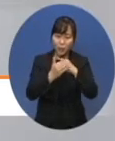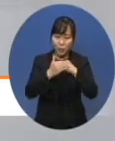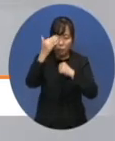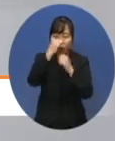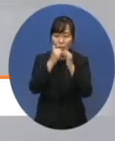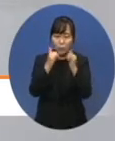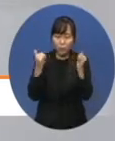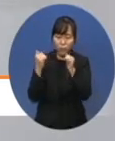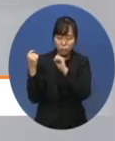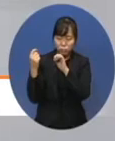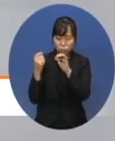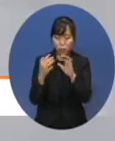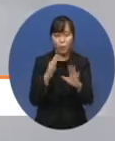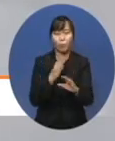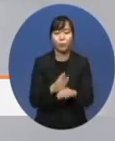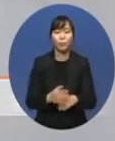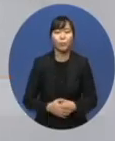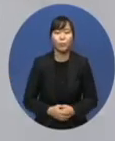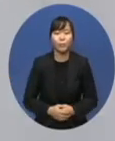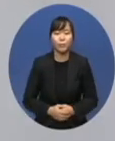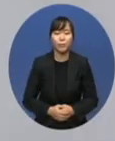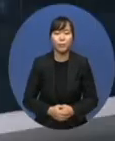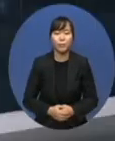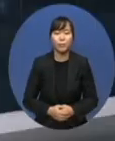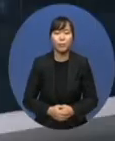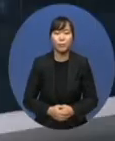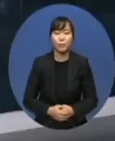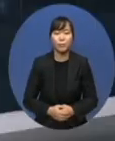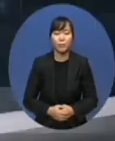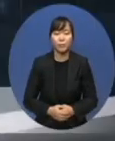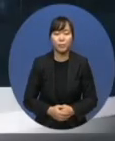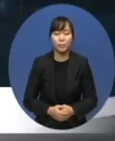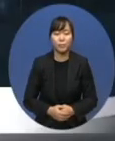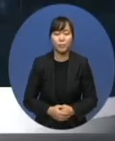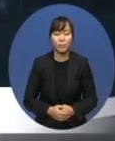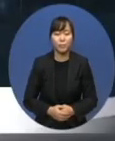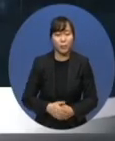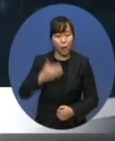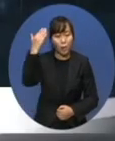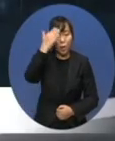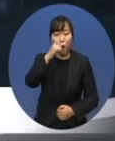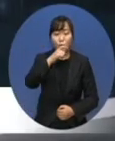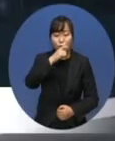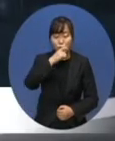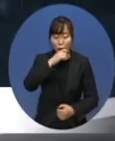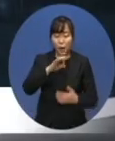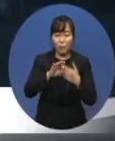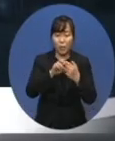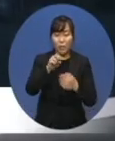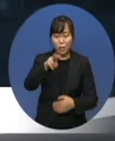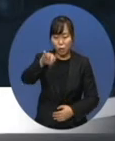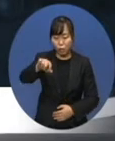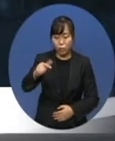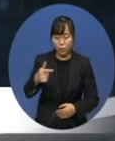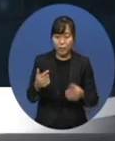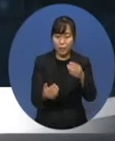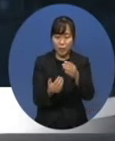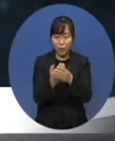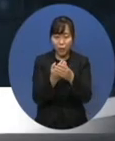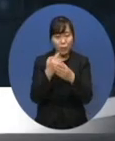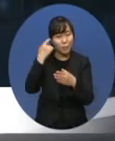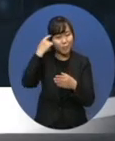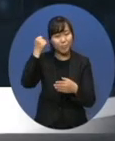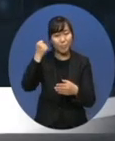관람객들의 발걸음을 멈추게 하고 있습니다. 네, 여수하면 우리가 여순 사건을 떠올리게